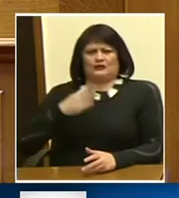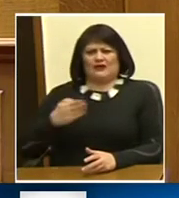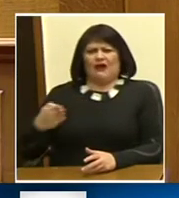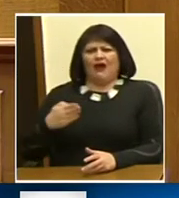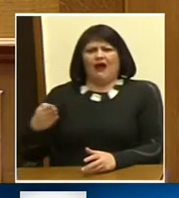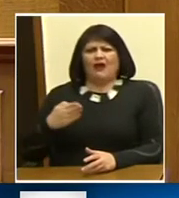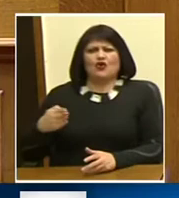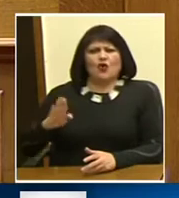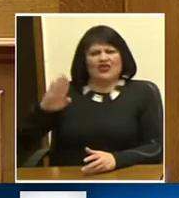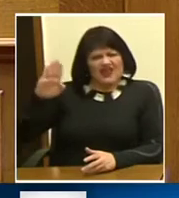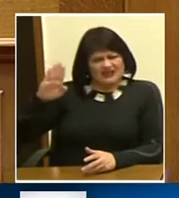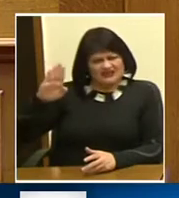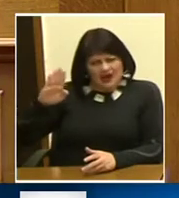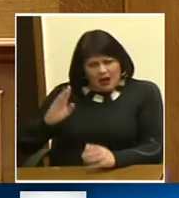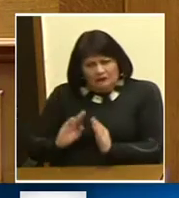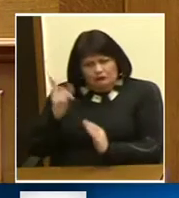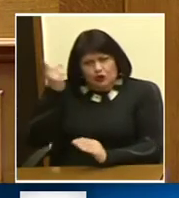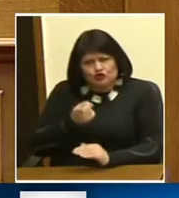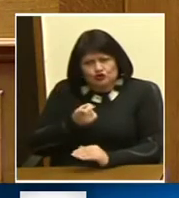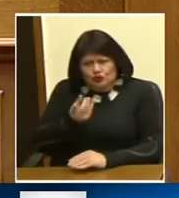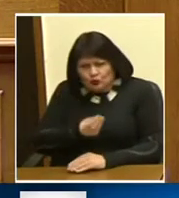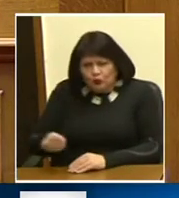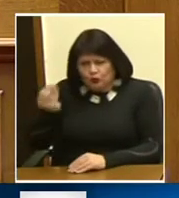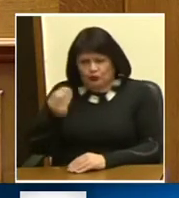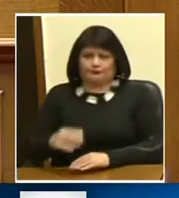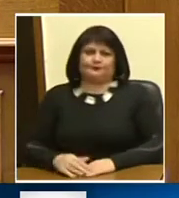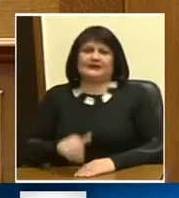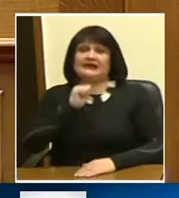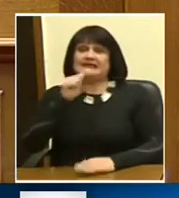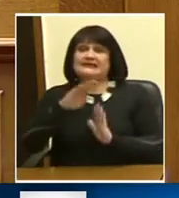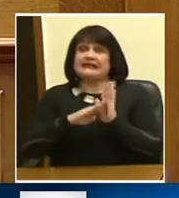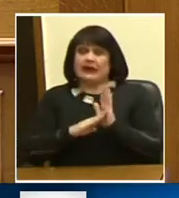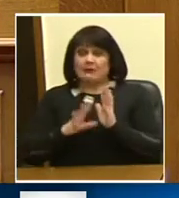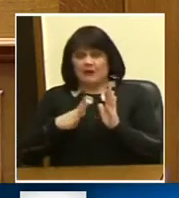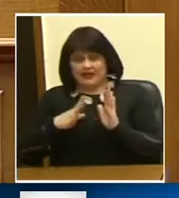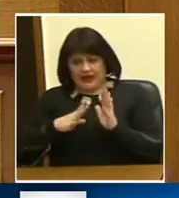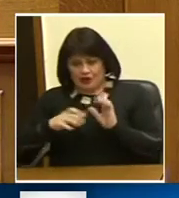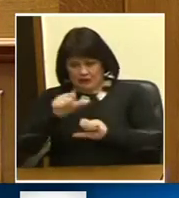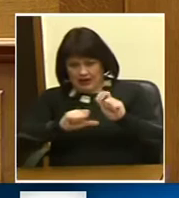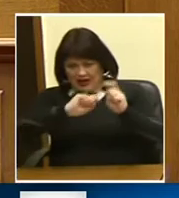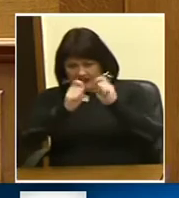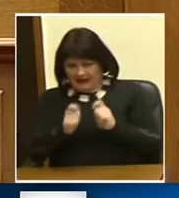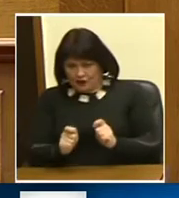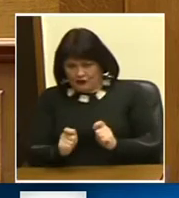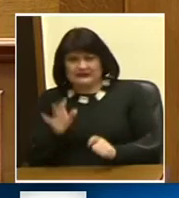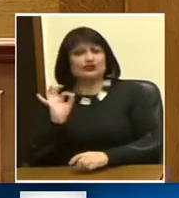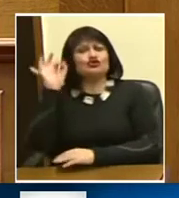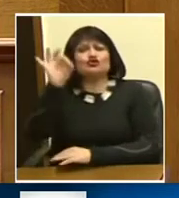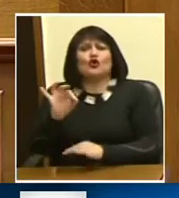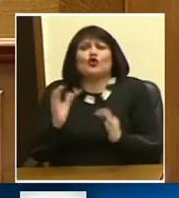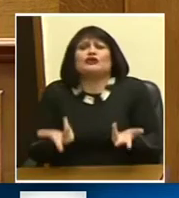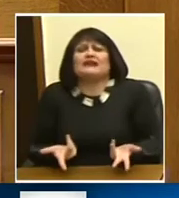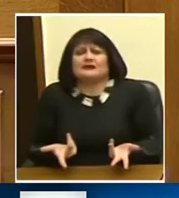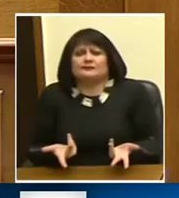της ακροδεξιάς. Η αναθεώρηση ενός συντάγματος, τι στόχο έχει? Να